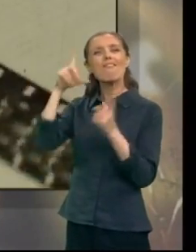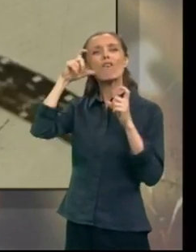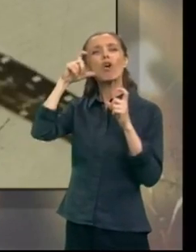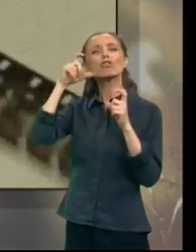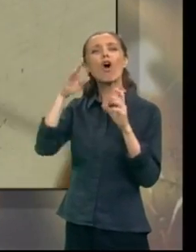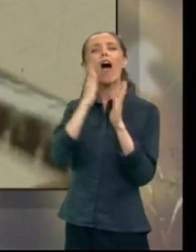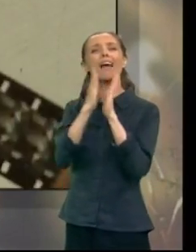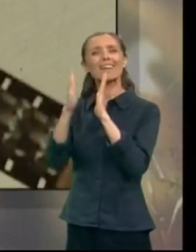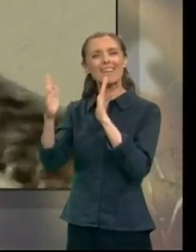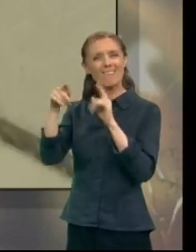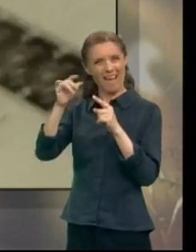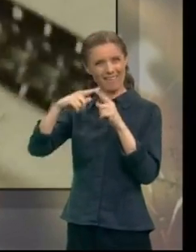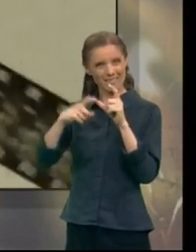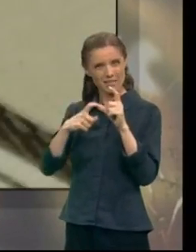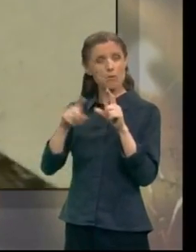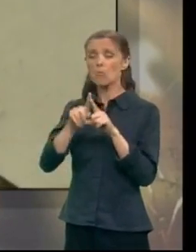su me jako lepo prihvatili.